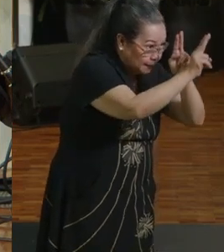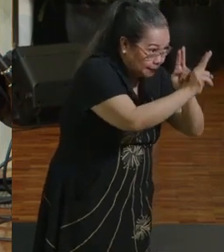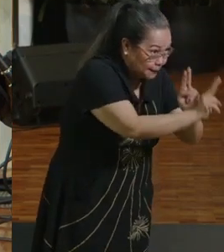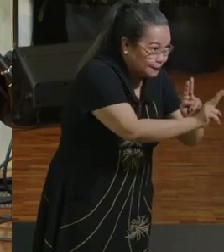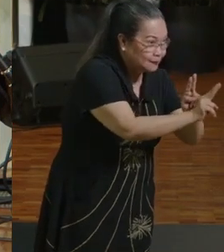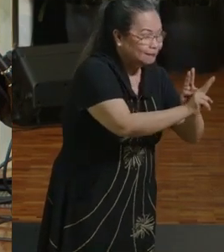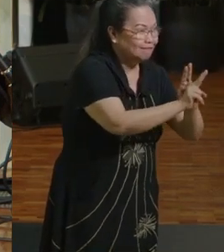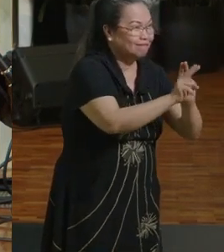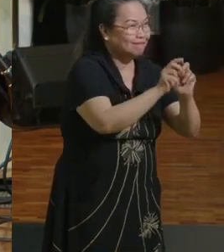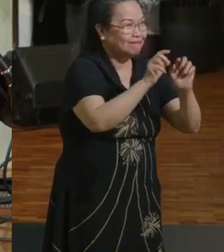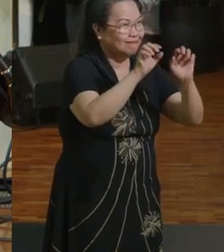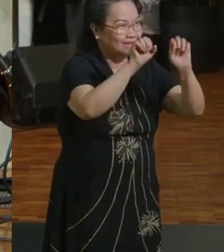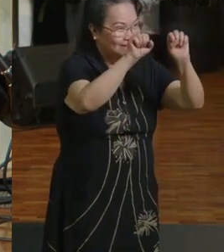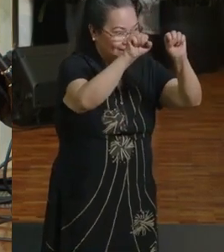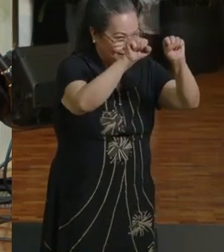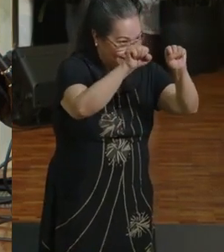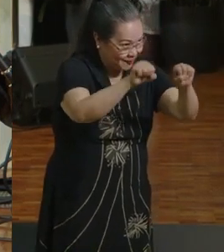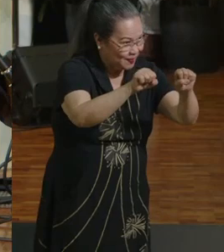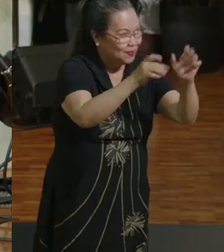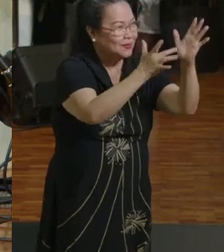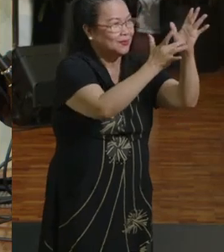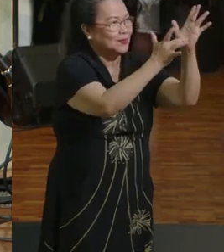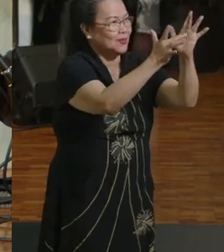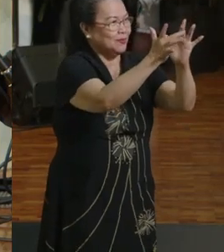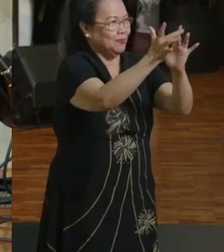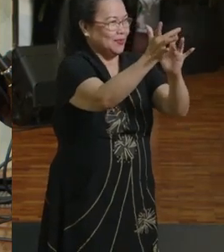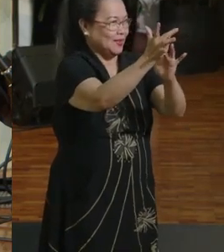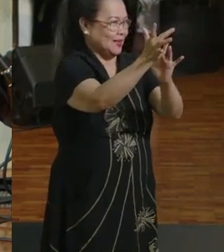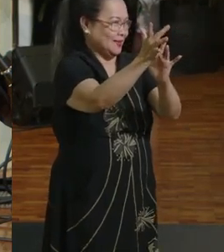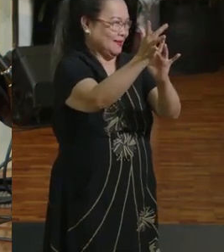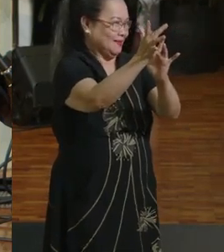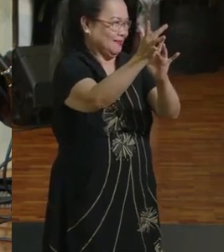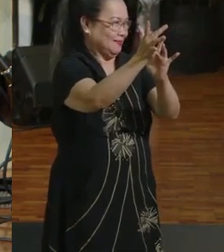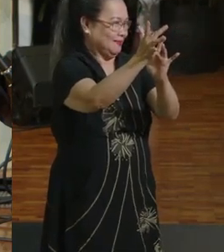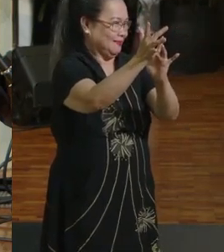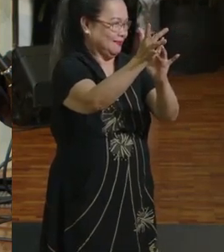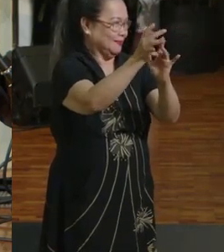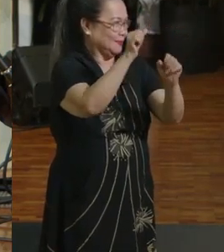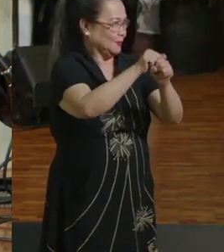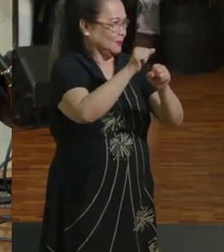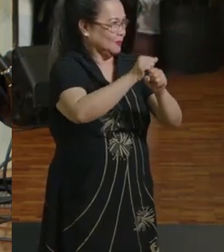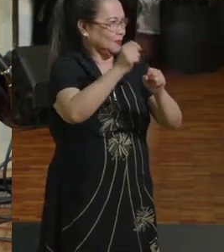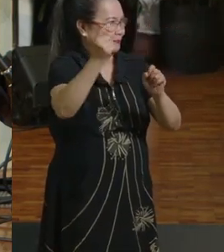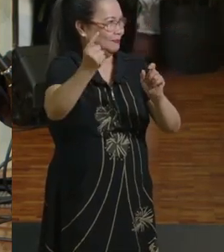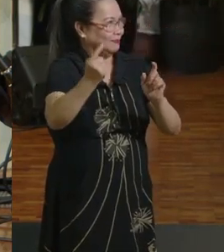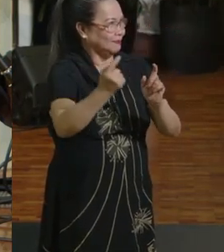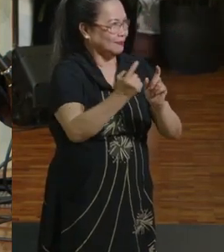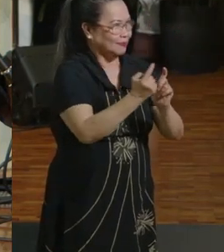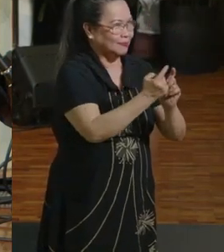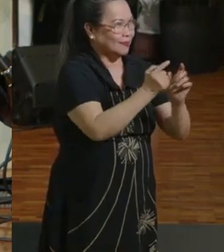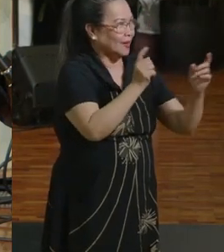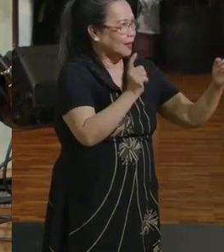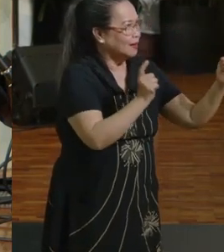binigyang pagsamba at pagmamahal ang ating Panginoon. Kanyang